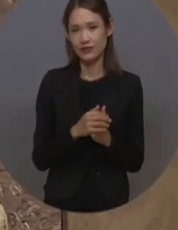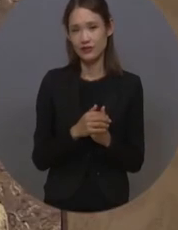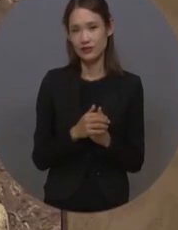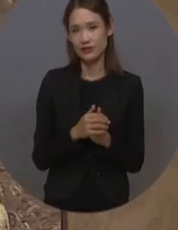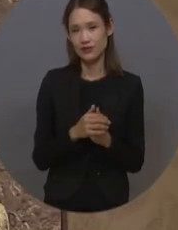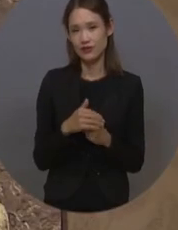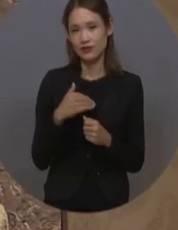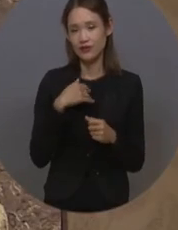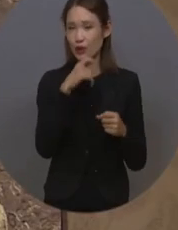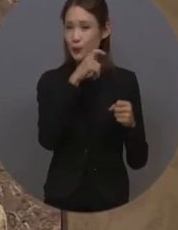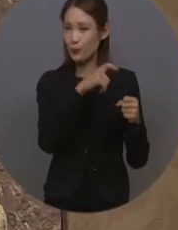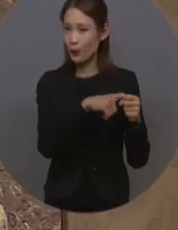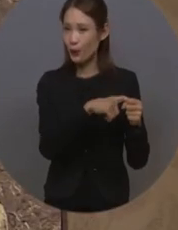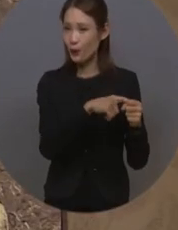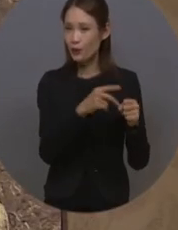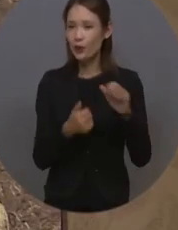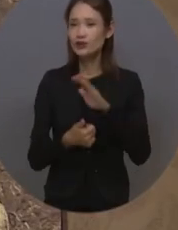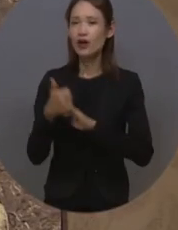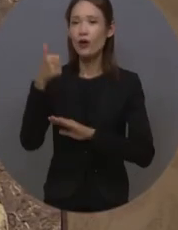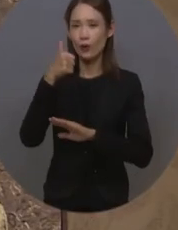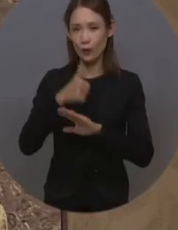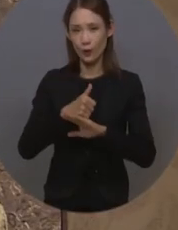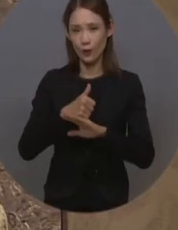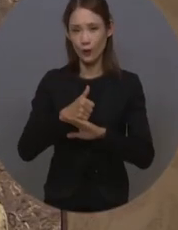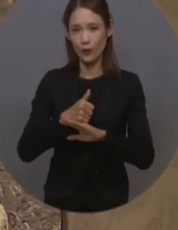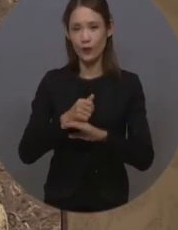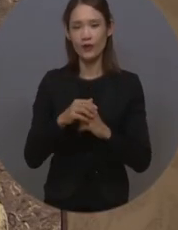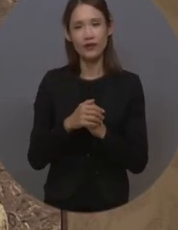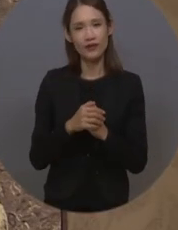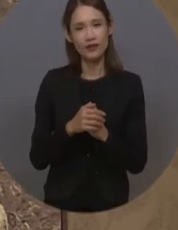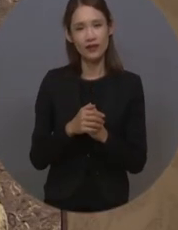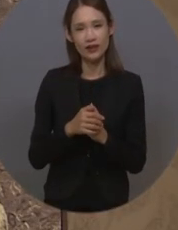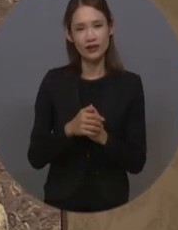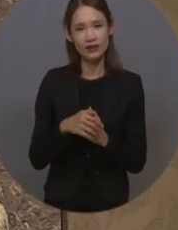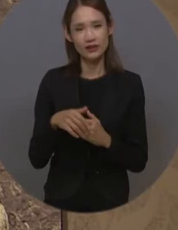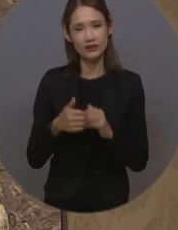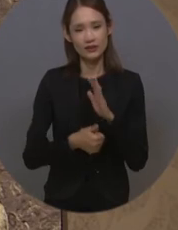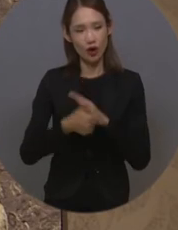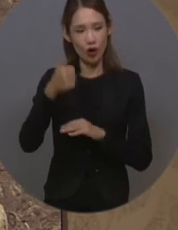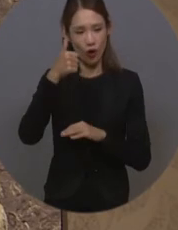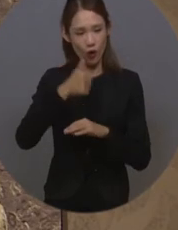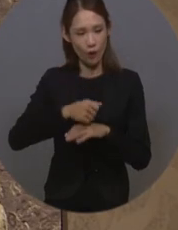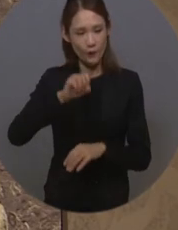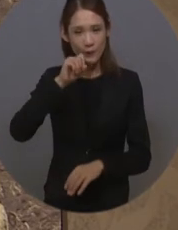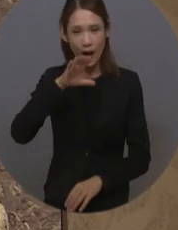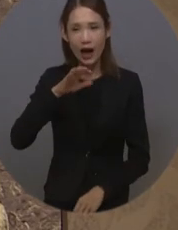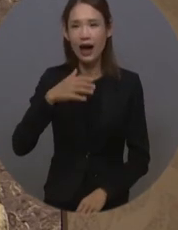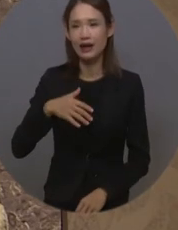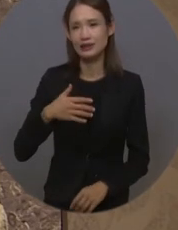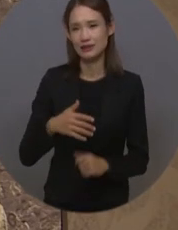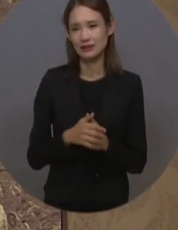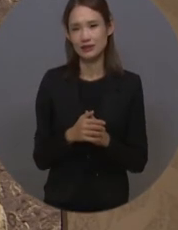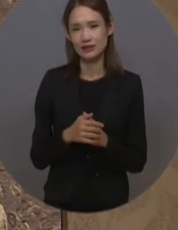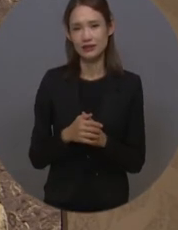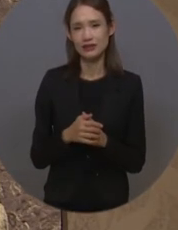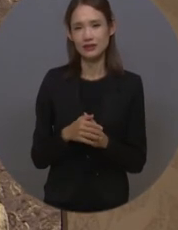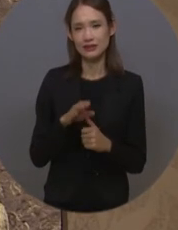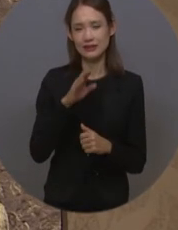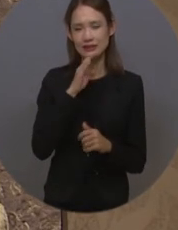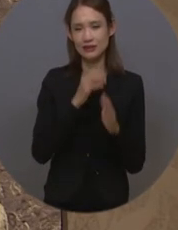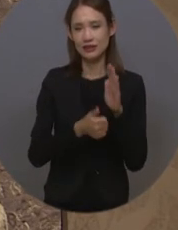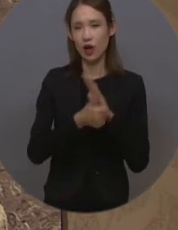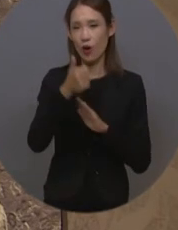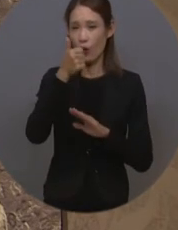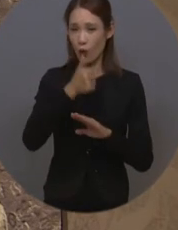저희들의 목표가 성공이라면 아직은 성공을 말하기는 이를 수 있습니다. 그래서 진짜 성공이라는